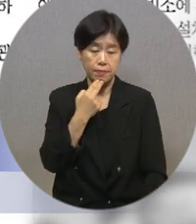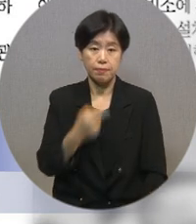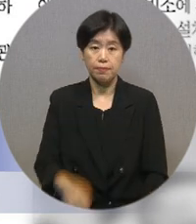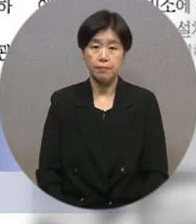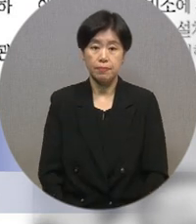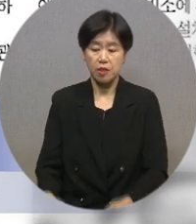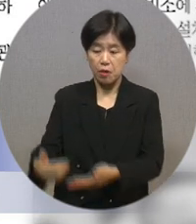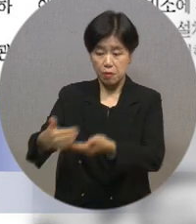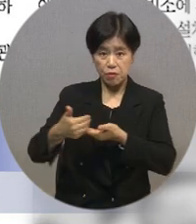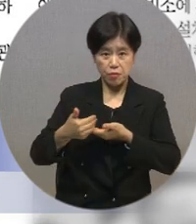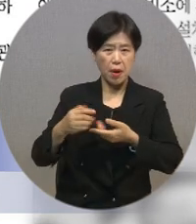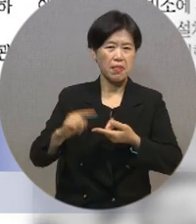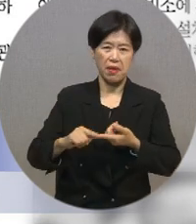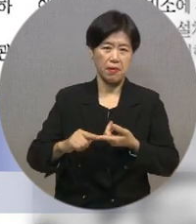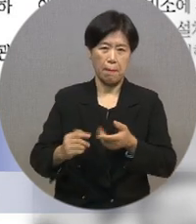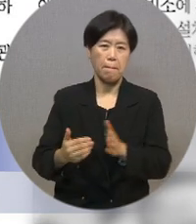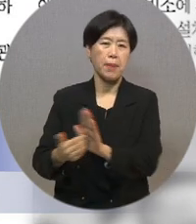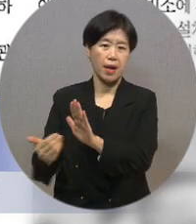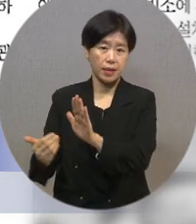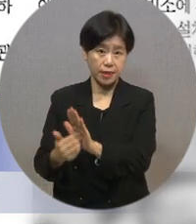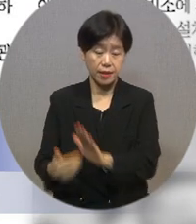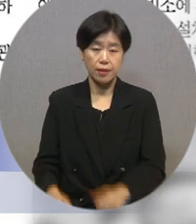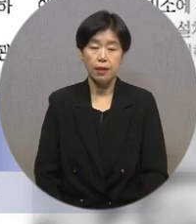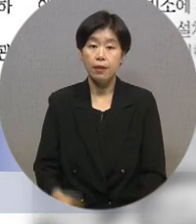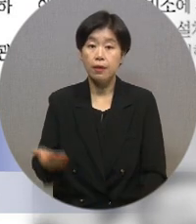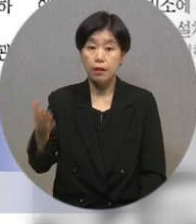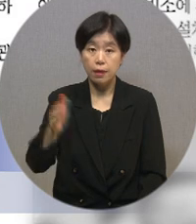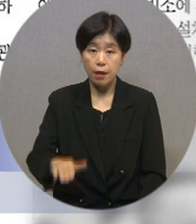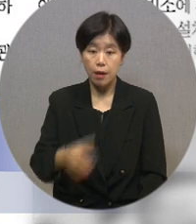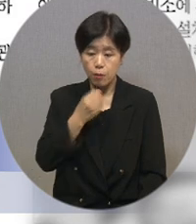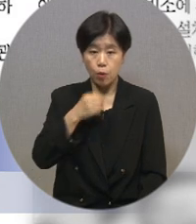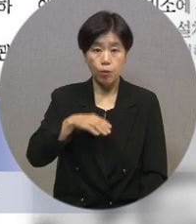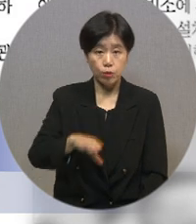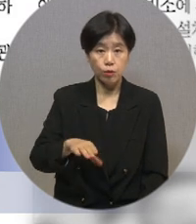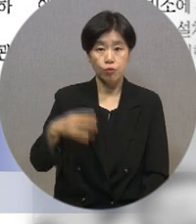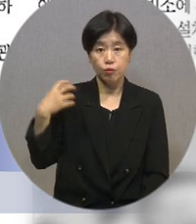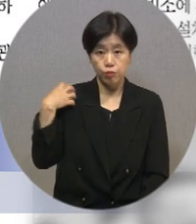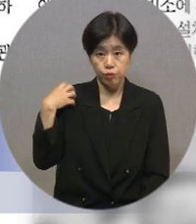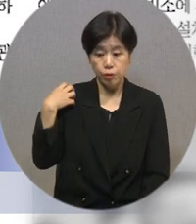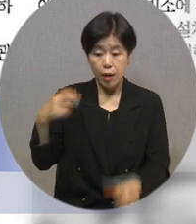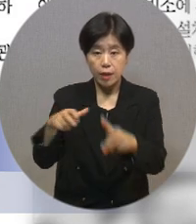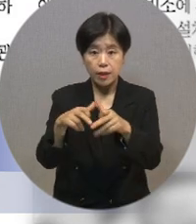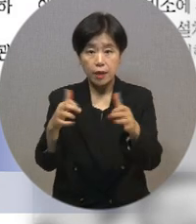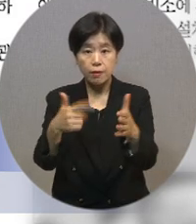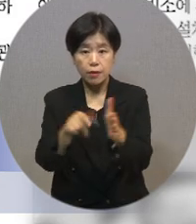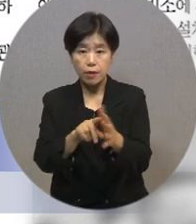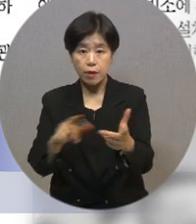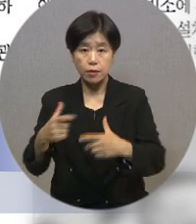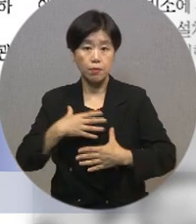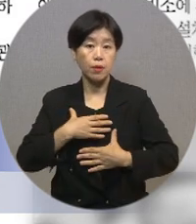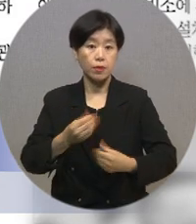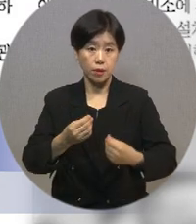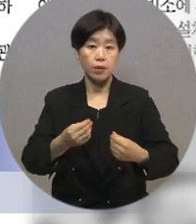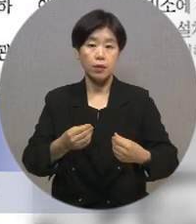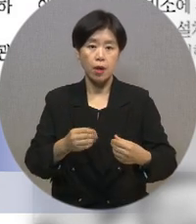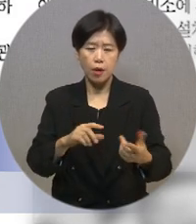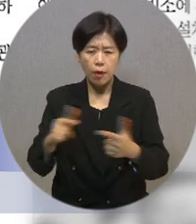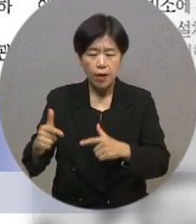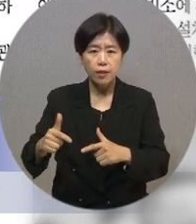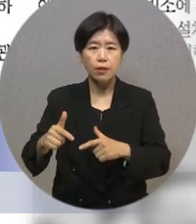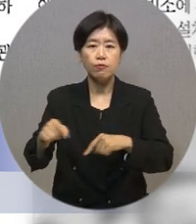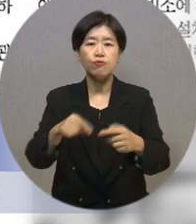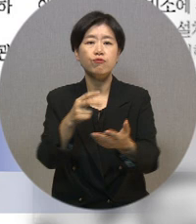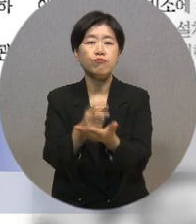진정은 기각한 바 있습니다 그러나 보건복지부 관할 장애인 등의 편의증진 보장에 관한 법률